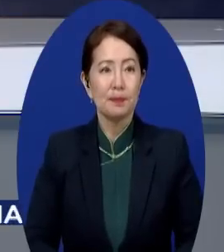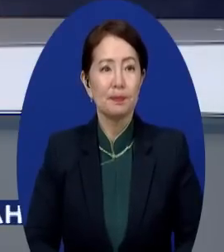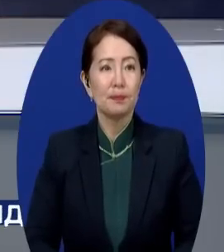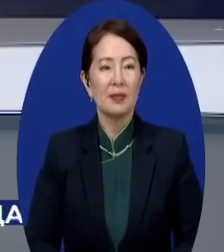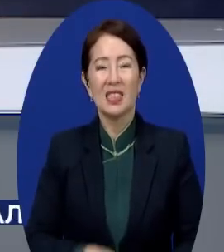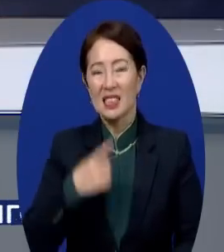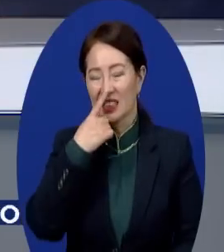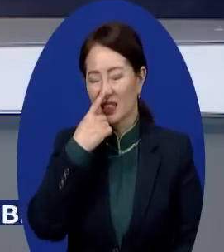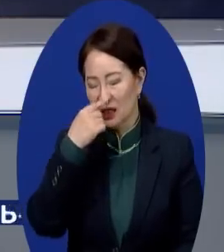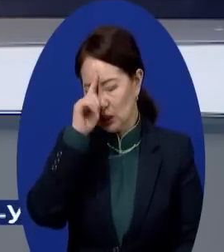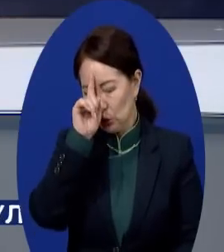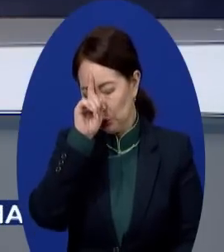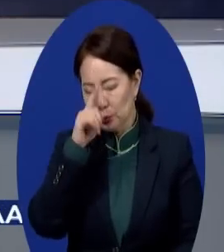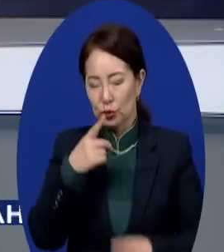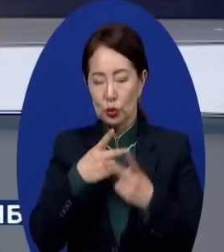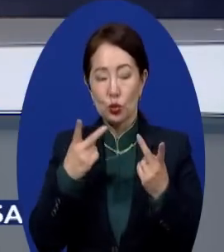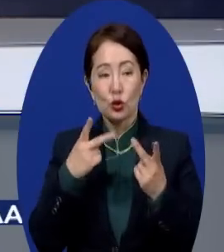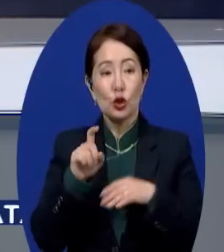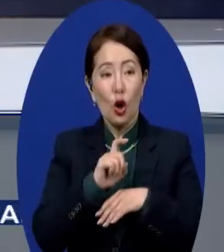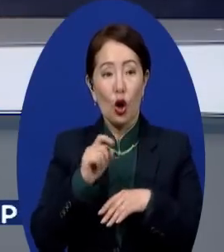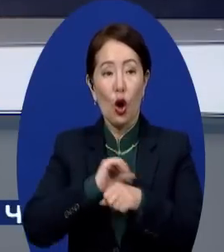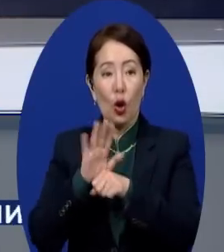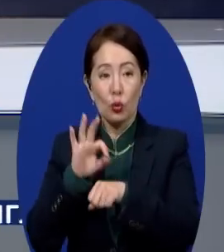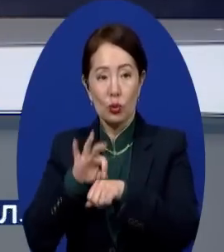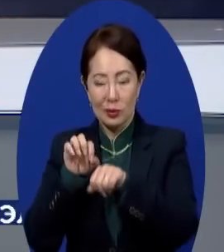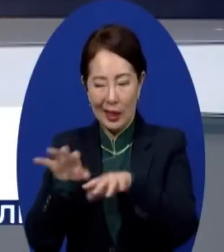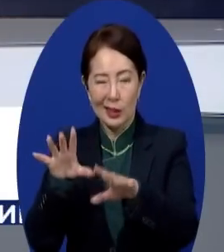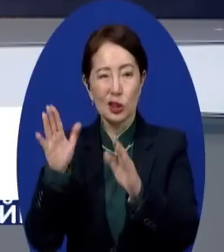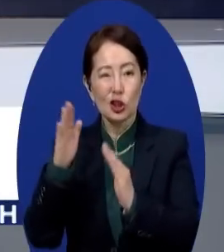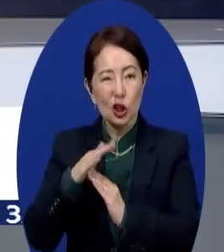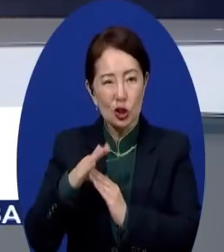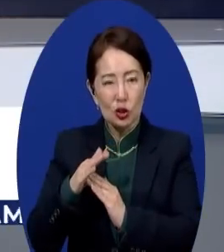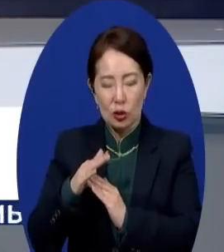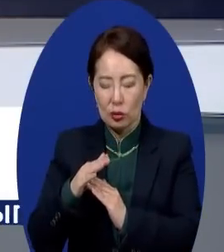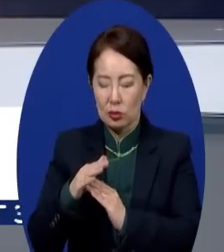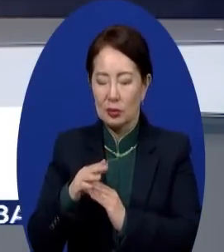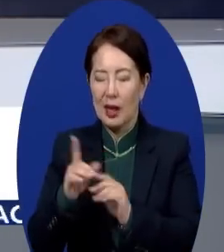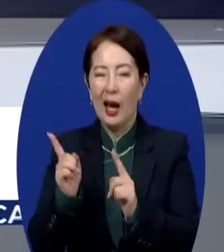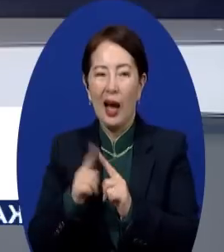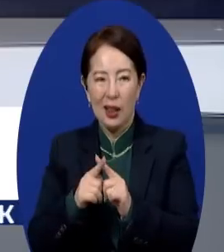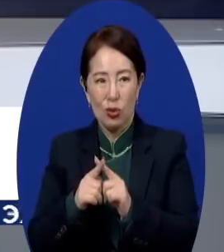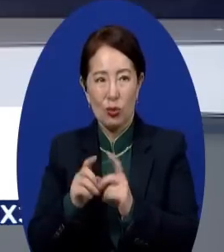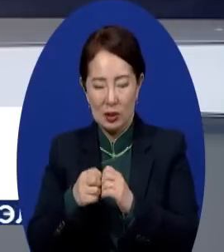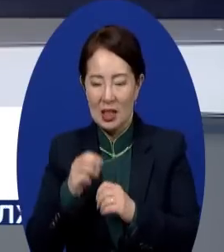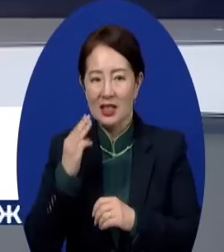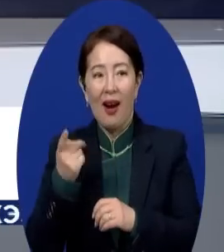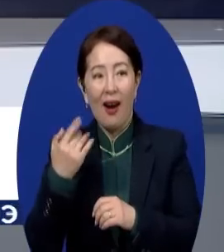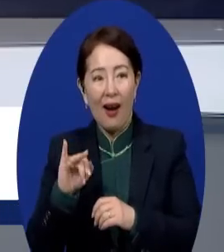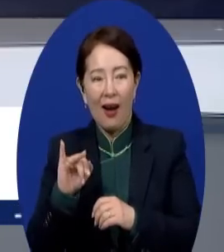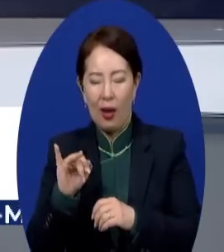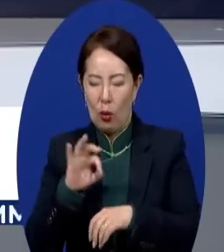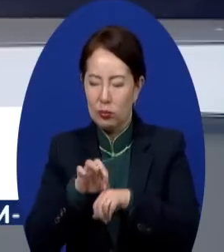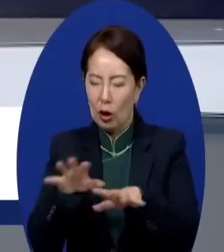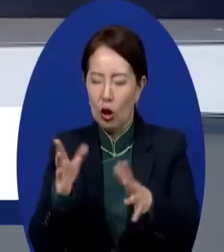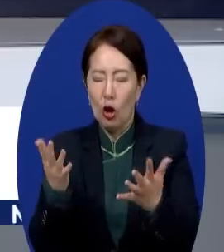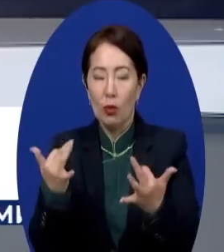За Хятадын эрүүл мэндийн үндэсний хороо COVID-19 цар тахлын тархалтыг зогсоох хатуу арга хэмжээ авч байгаагийн үр дүнд Шанхайд шин тохиолдлын тоо буурч улс